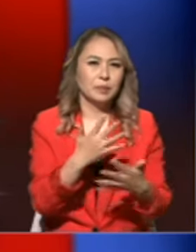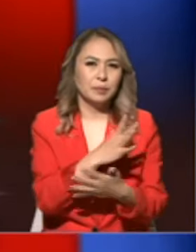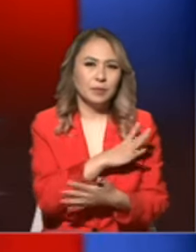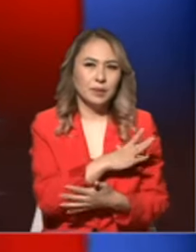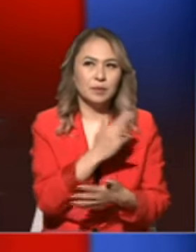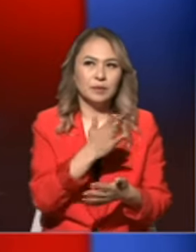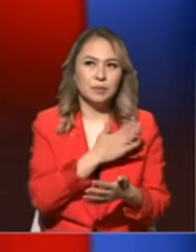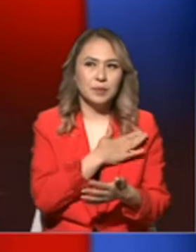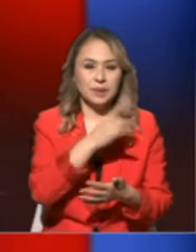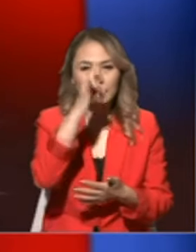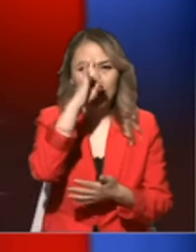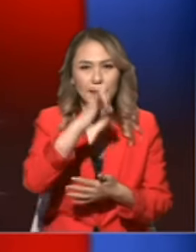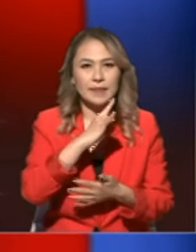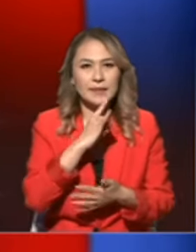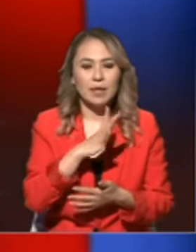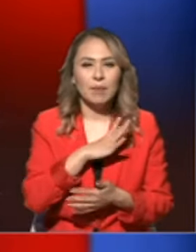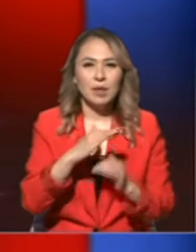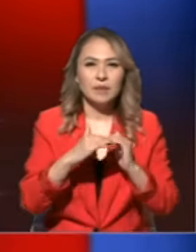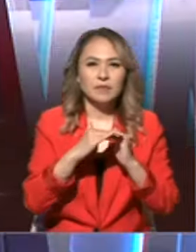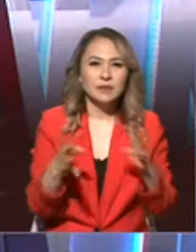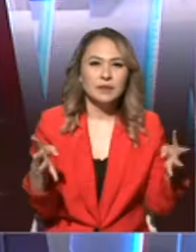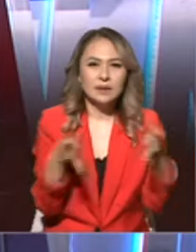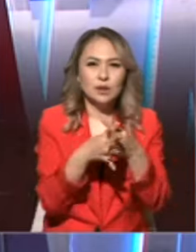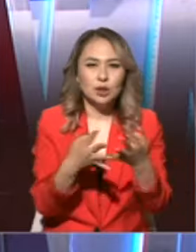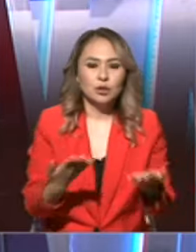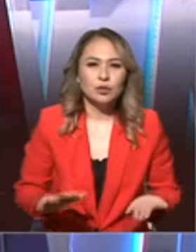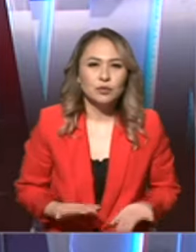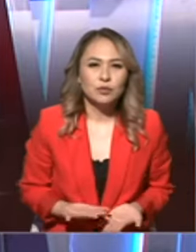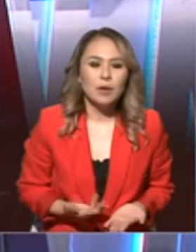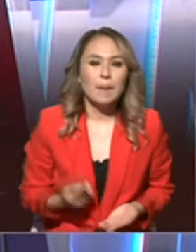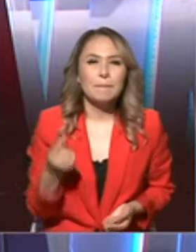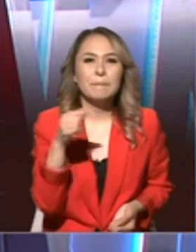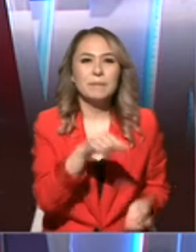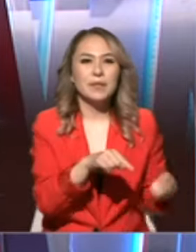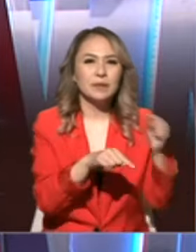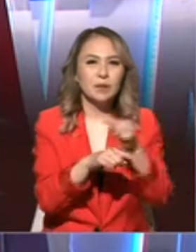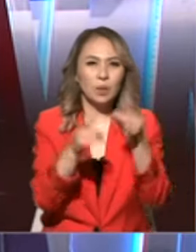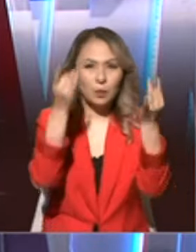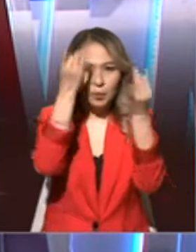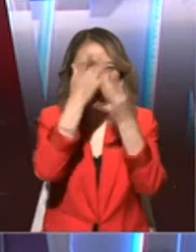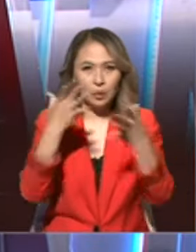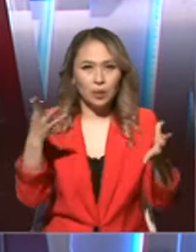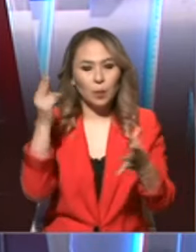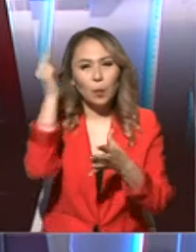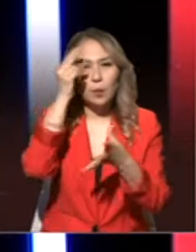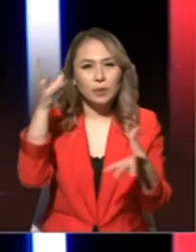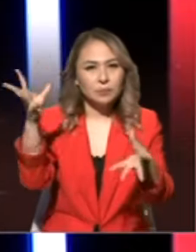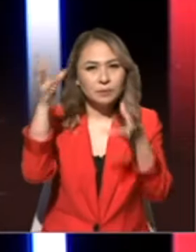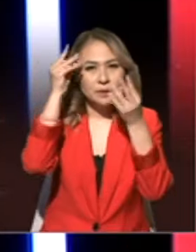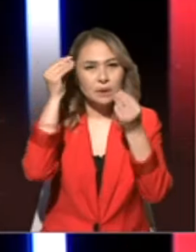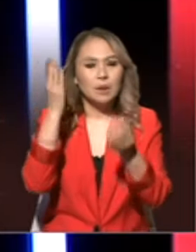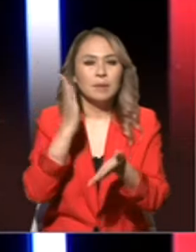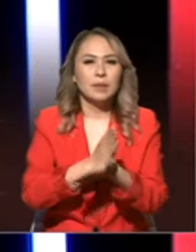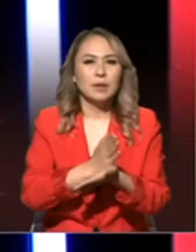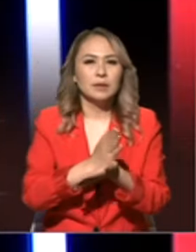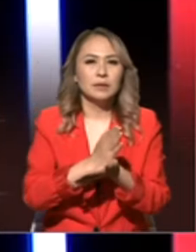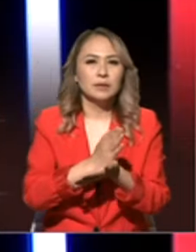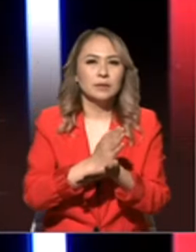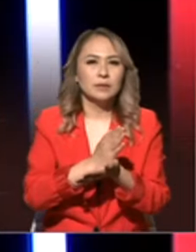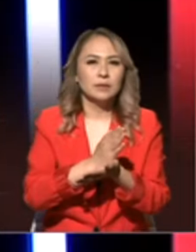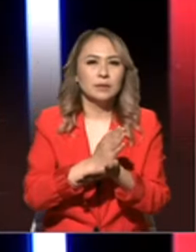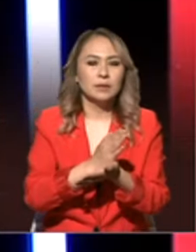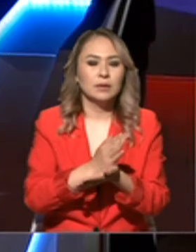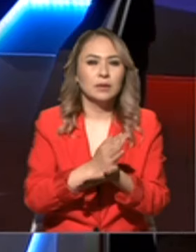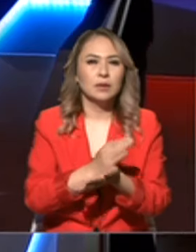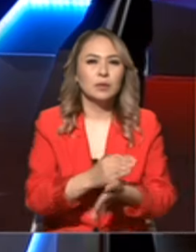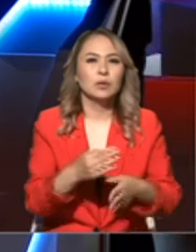Солармен біздің қазақтар өмір сүрді. Енді қараңыз, олардың арасында бір-бірінен мәдени адаптация, мәдени интеграция деген мәселелер бар, мәдени